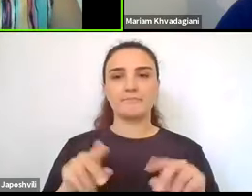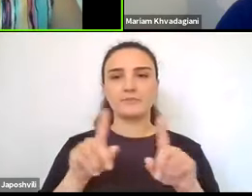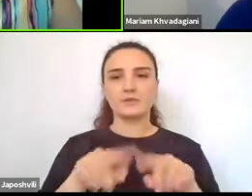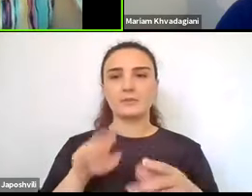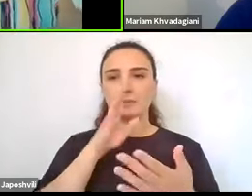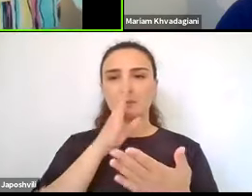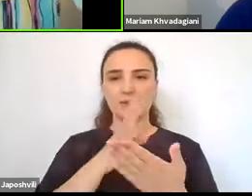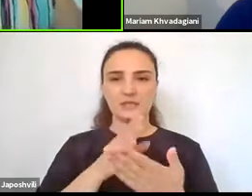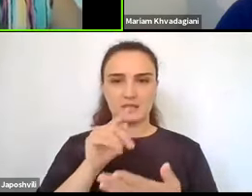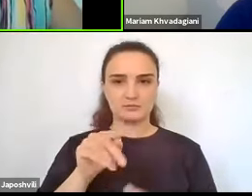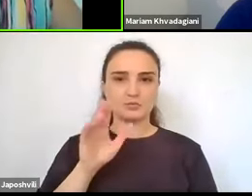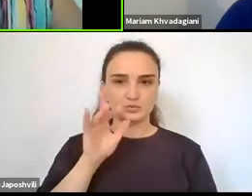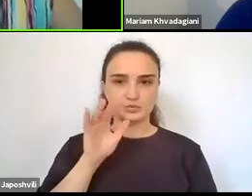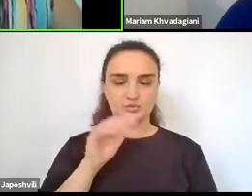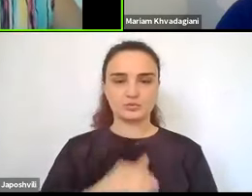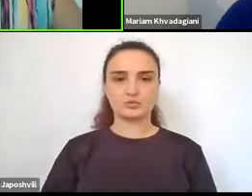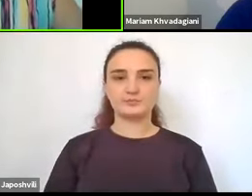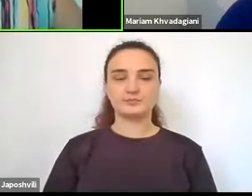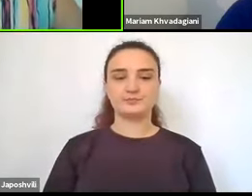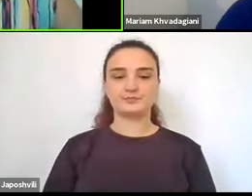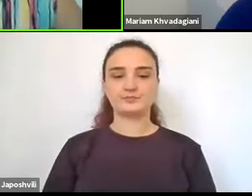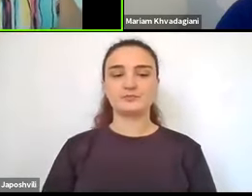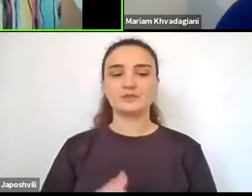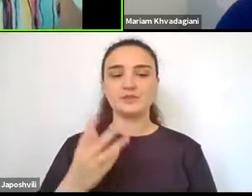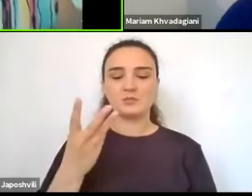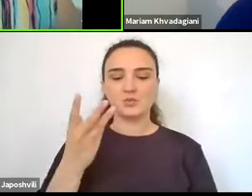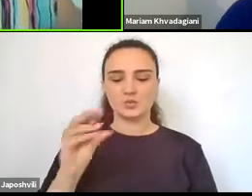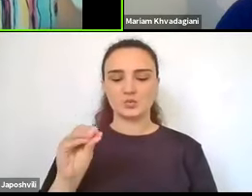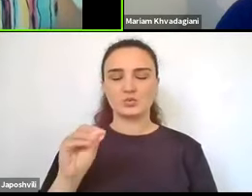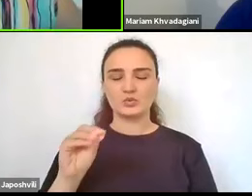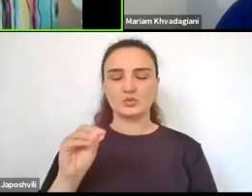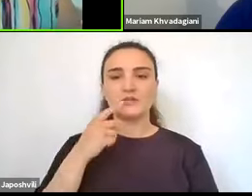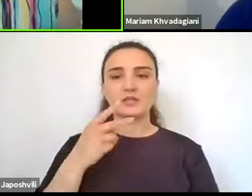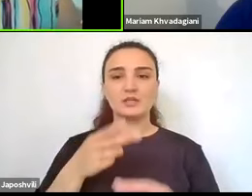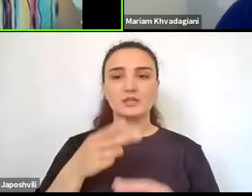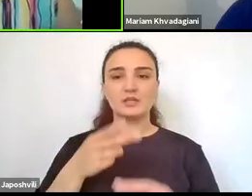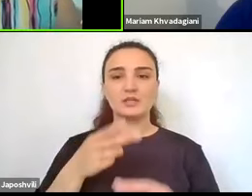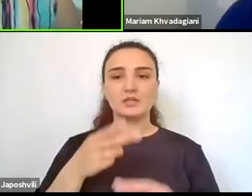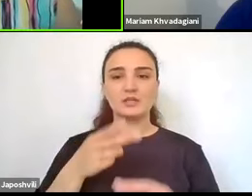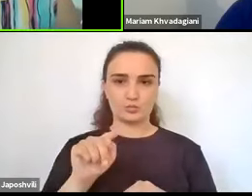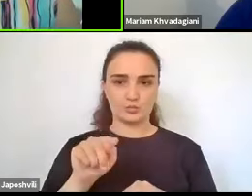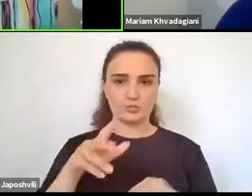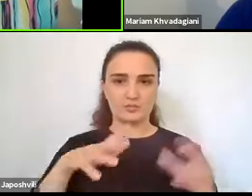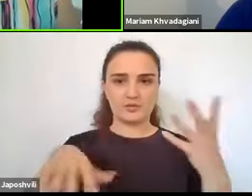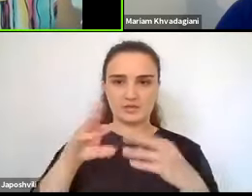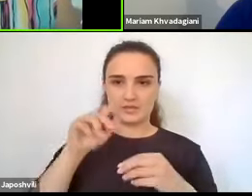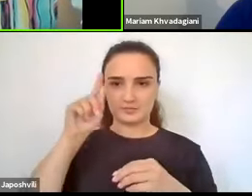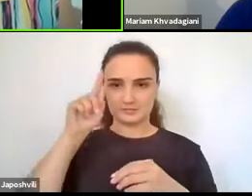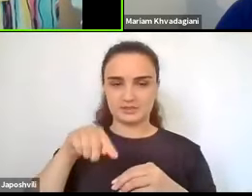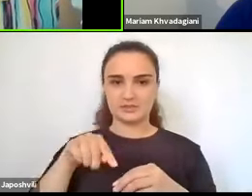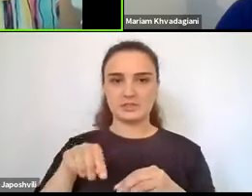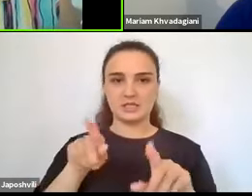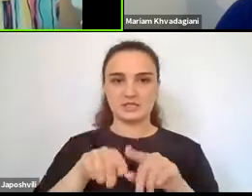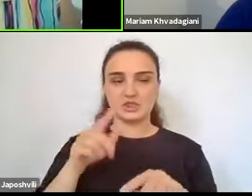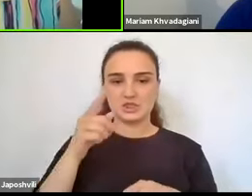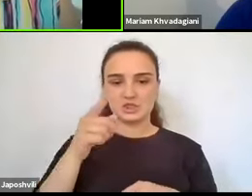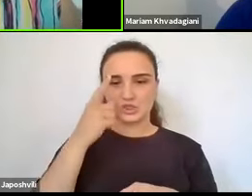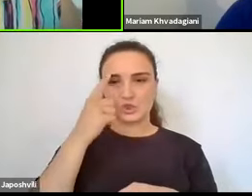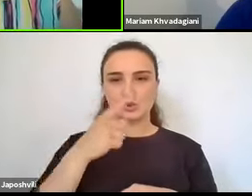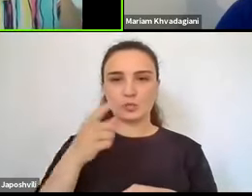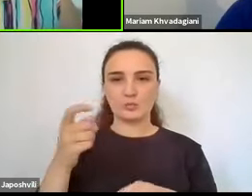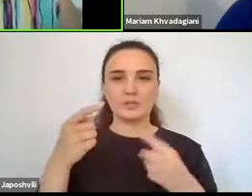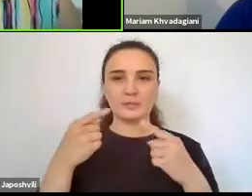პირდაპირი ჩართვის ფორმატში. Რამდენიმე წუთი ვახსენე, იმიტომ რომ როგორც ალბათ ახლა ყველა მიცით, აი ესეთი შეტყობინებები